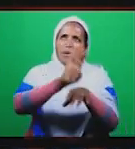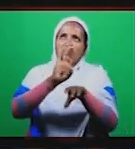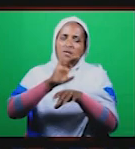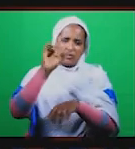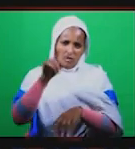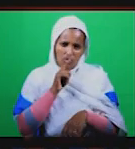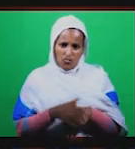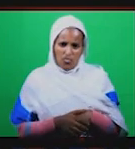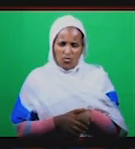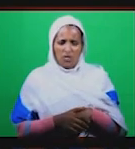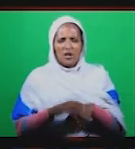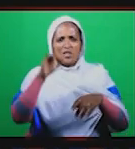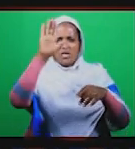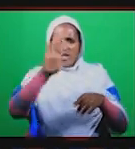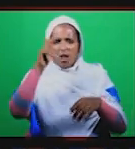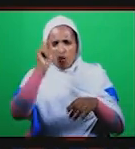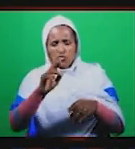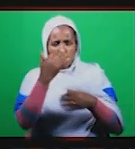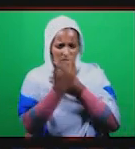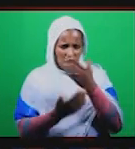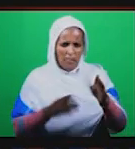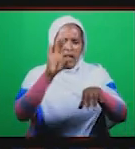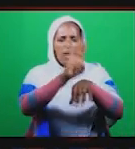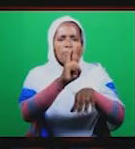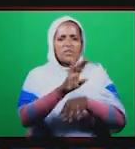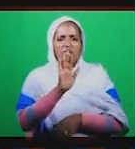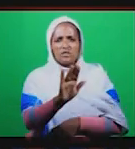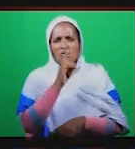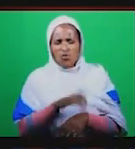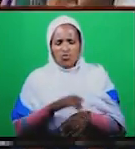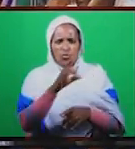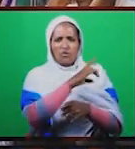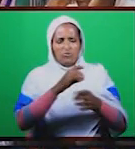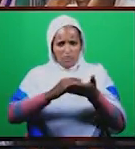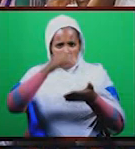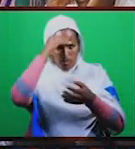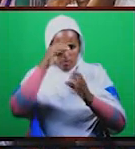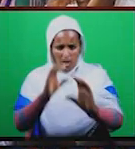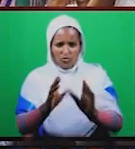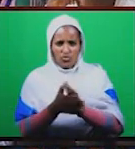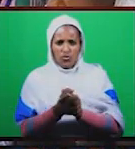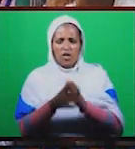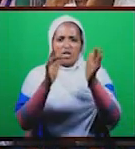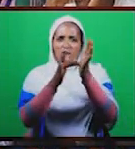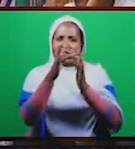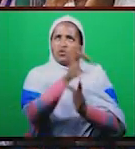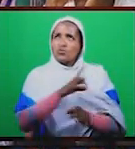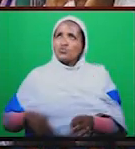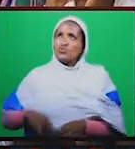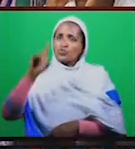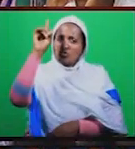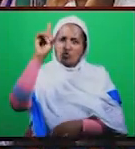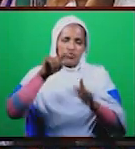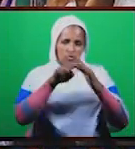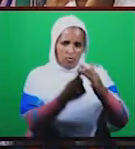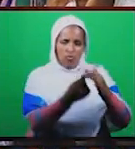ለቤተ ክርስቲያን ነው። የነ ገላውዲዮስ ደም ለቤተ ክርስቲያን ነው። ከመምራቸው ከኢየሱስ